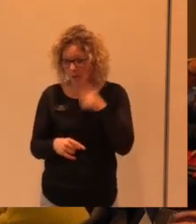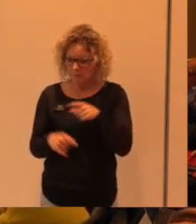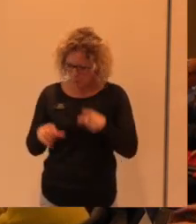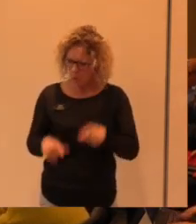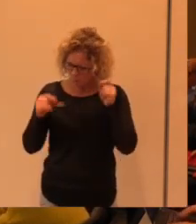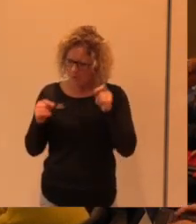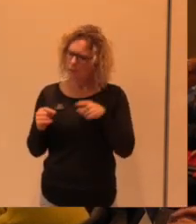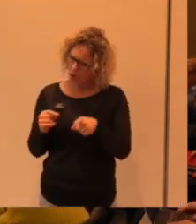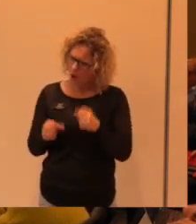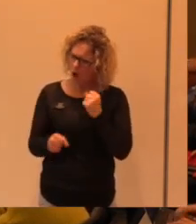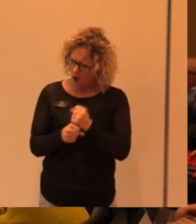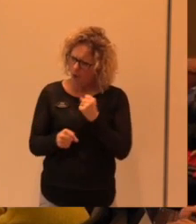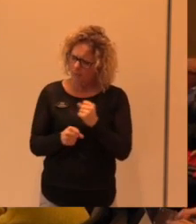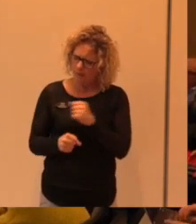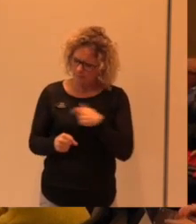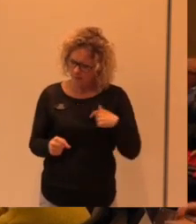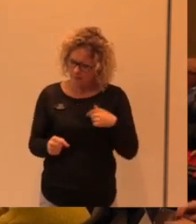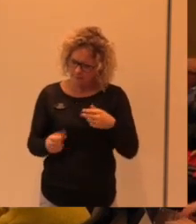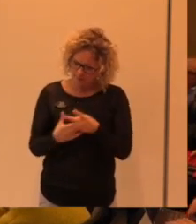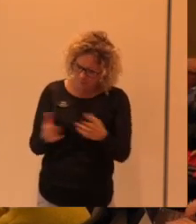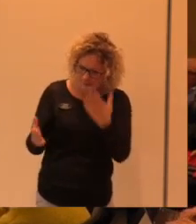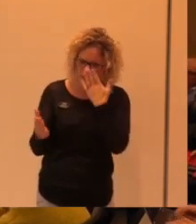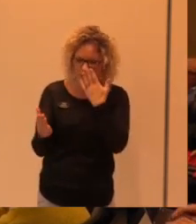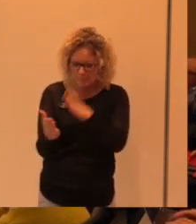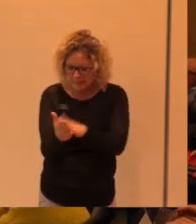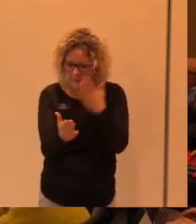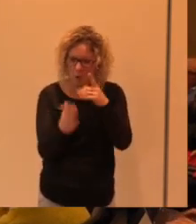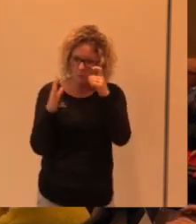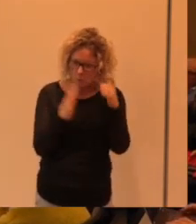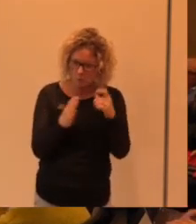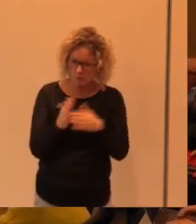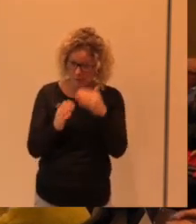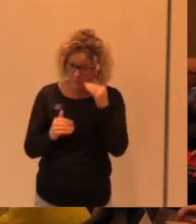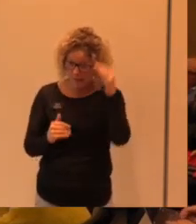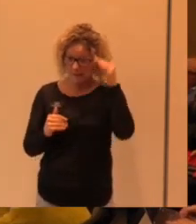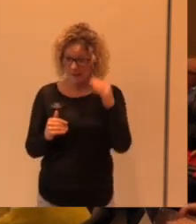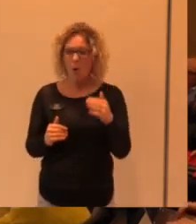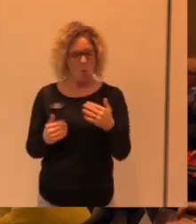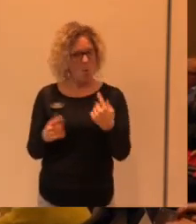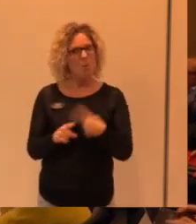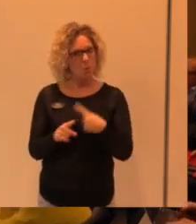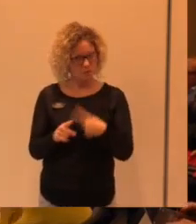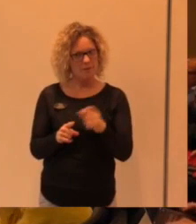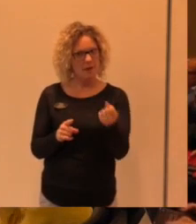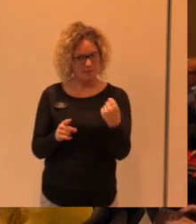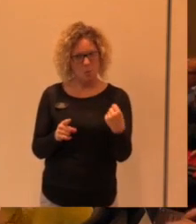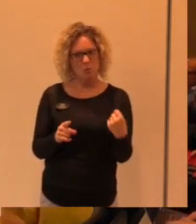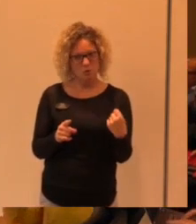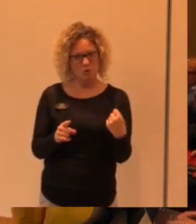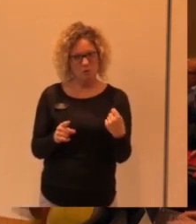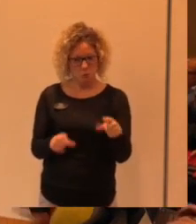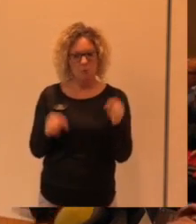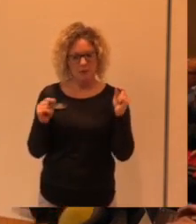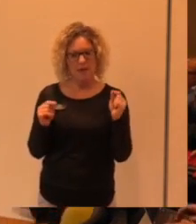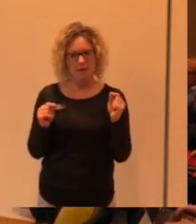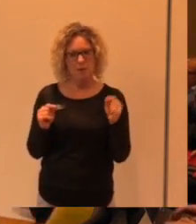att just arbete med foton och diskussioner kring fotona har haft en väldigt positiv respons